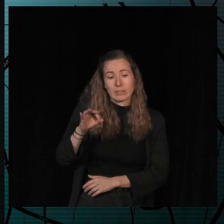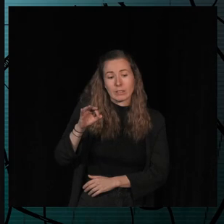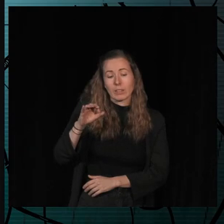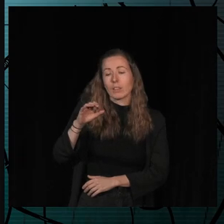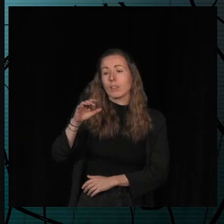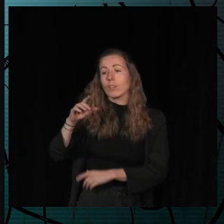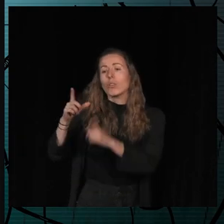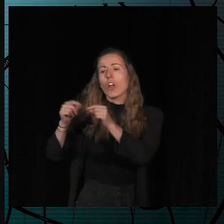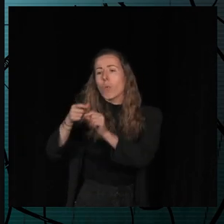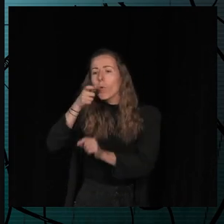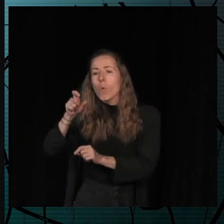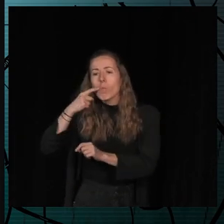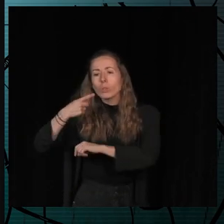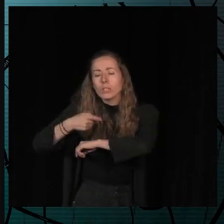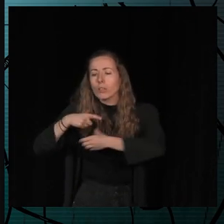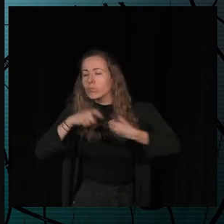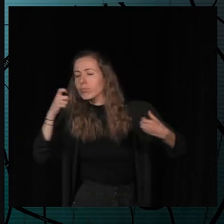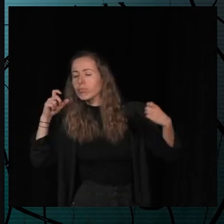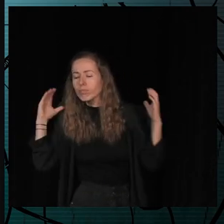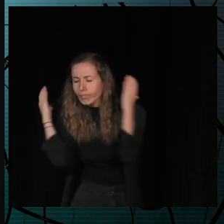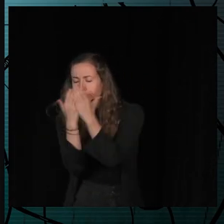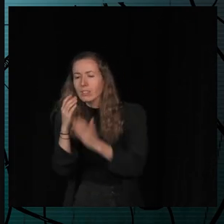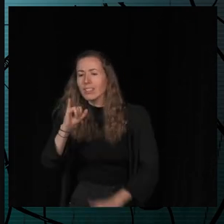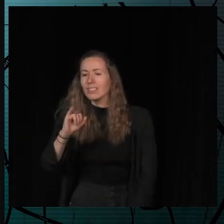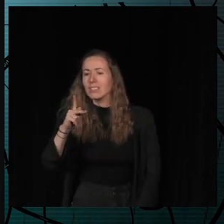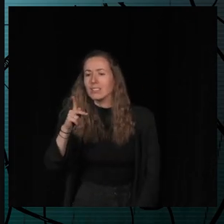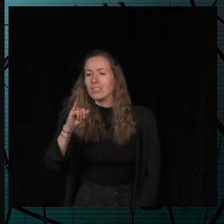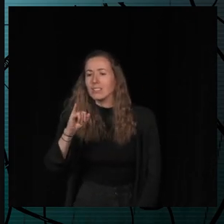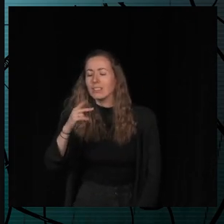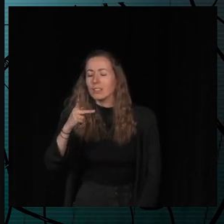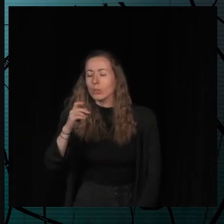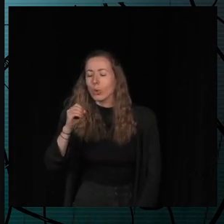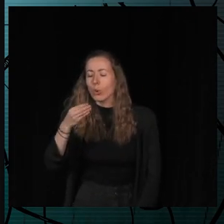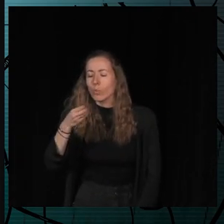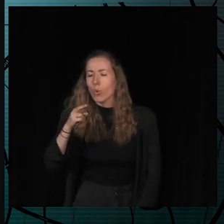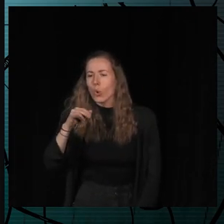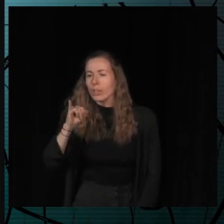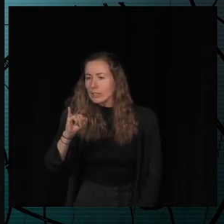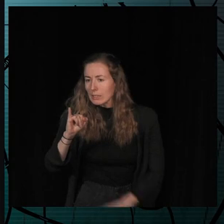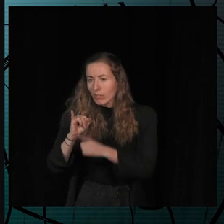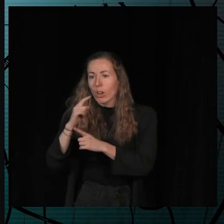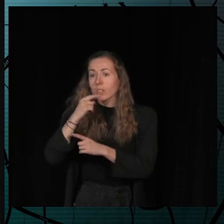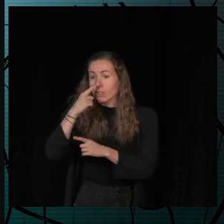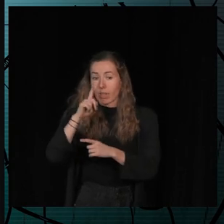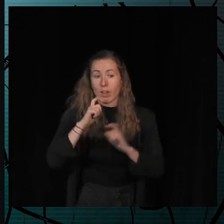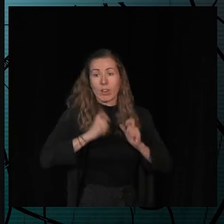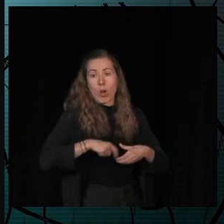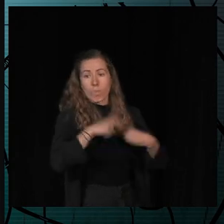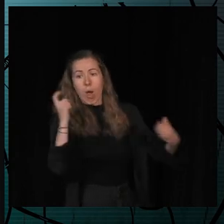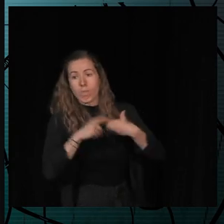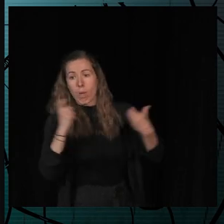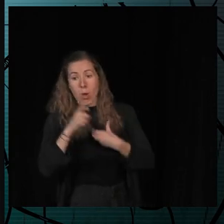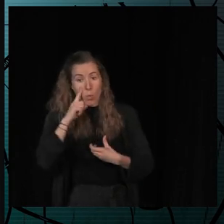ça qu'on les appelle maintenant euh le le décrochage scolaire est devenu en pédopsychiatrie un des grands problèmes parce que beaucoup de ces